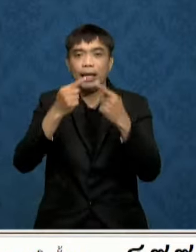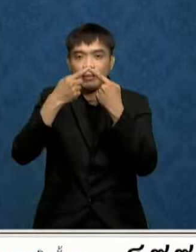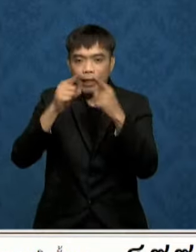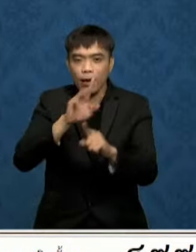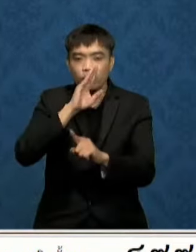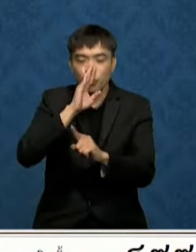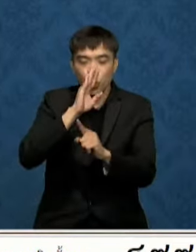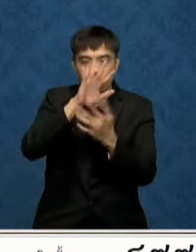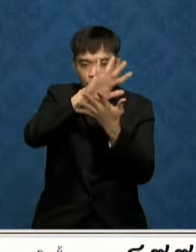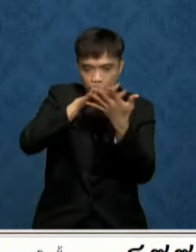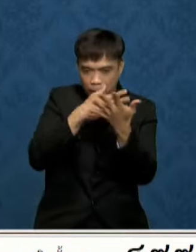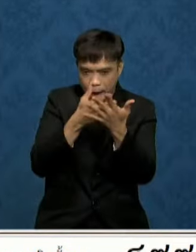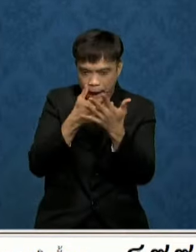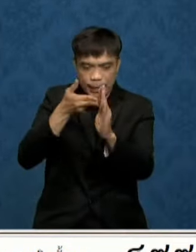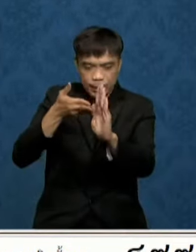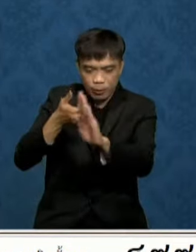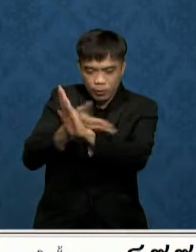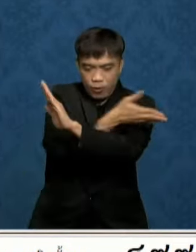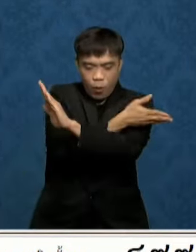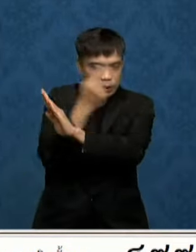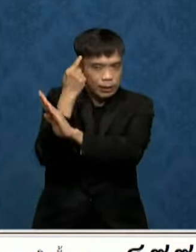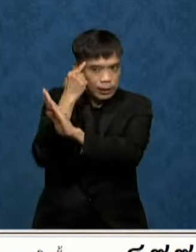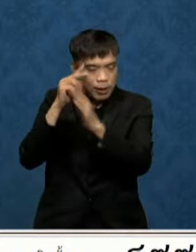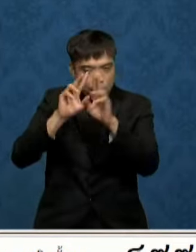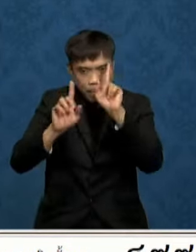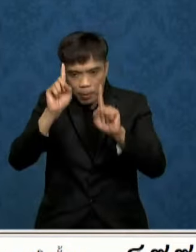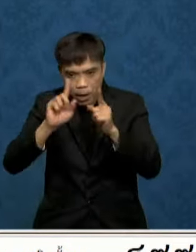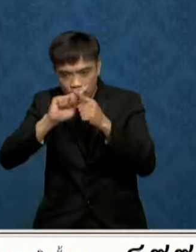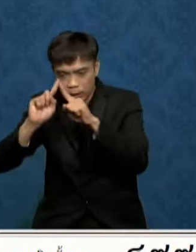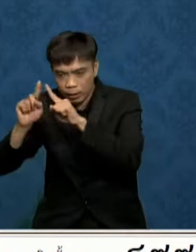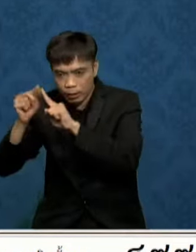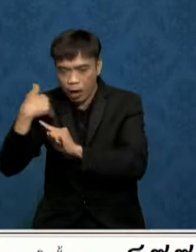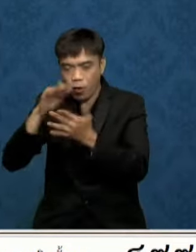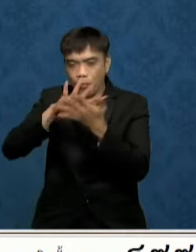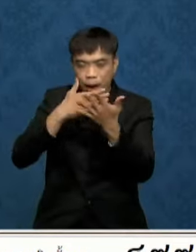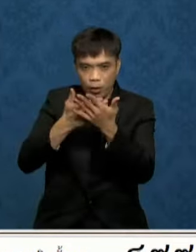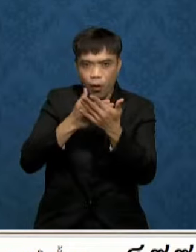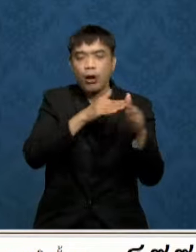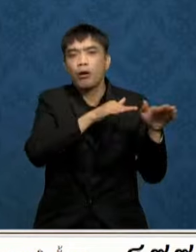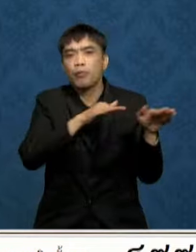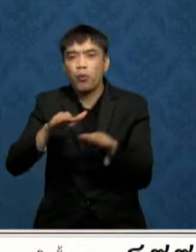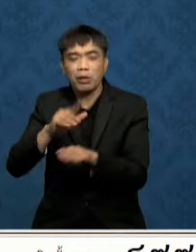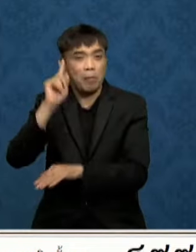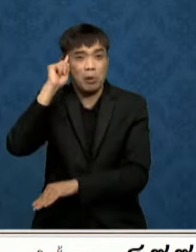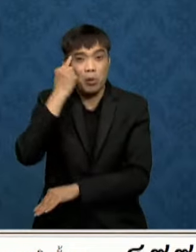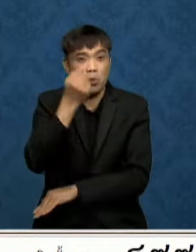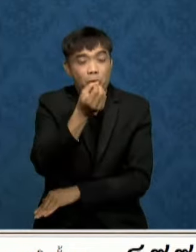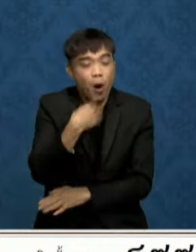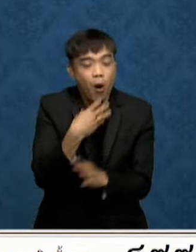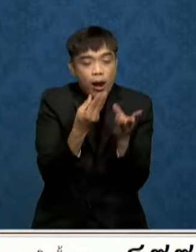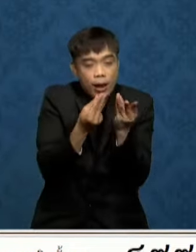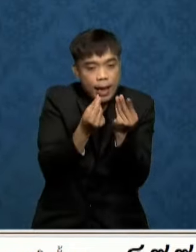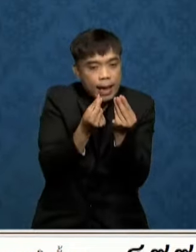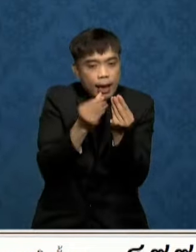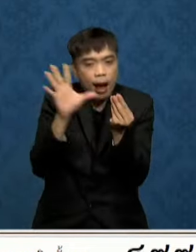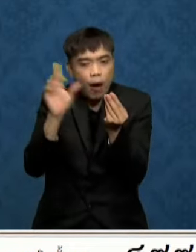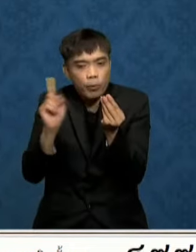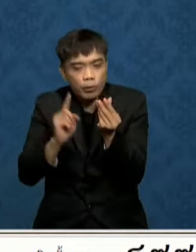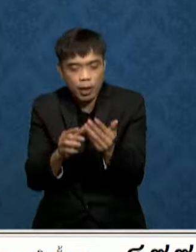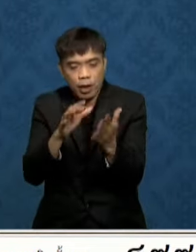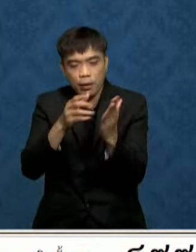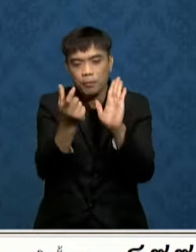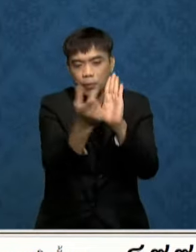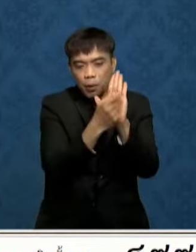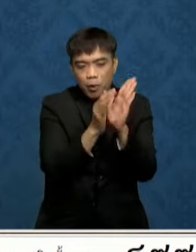รอบด้านแต่ว่าเนื่องจากเพะมันมีการเปลี่ยนแปลงตลอดเวลาแบบนี้สรุปแล้วไม่รู้ว่าจะใช้ตัวเลขไหนกันแน่และในเอกสารงอมาก็ไม่ได้มีการ